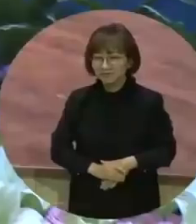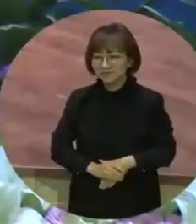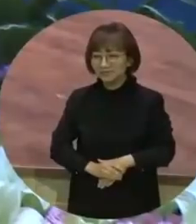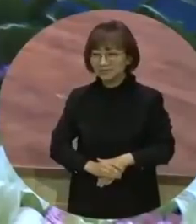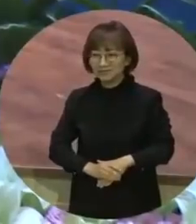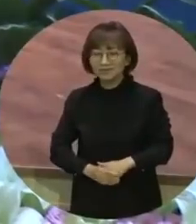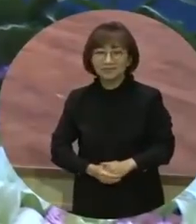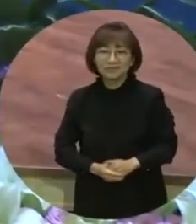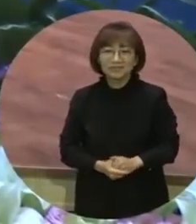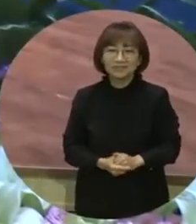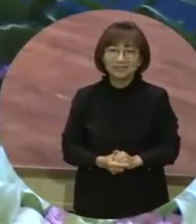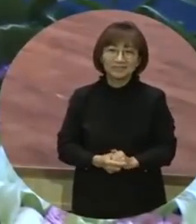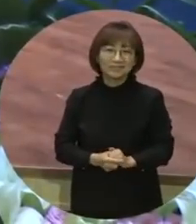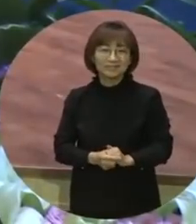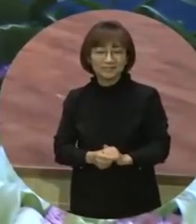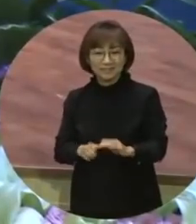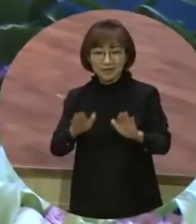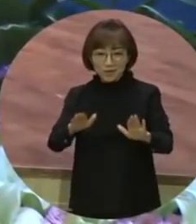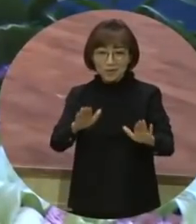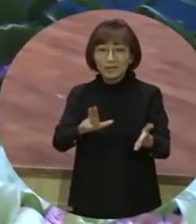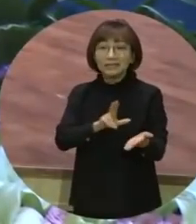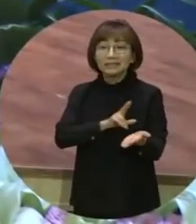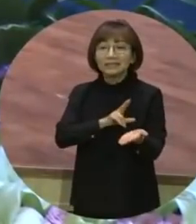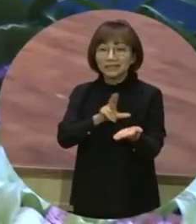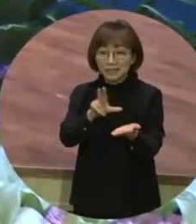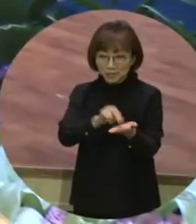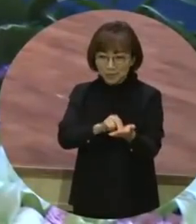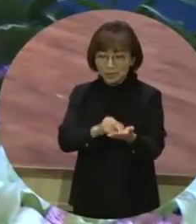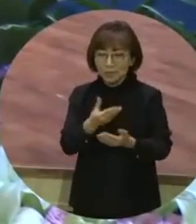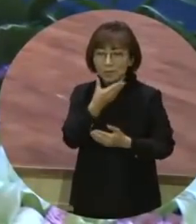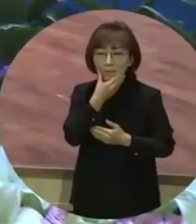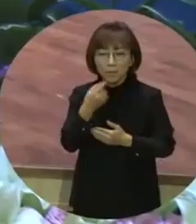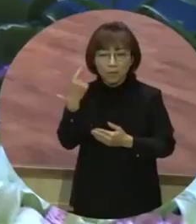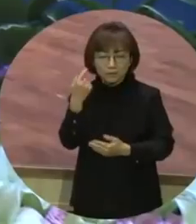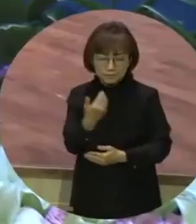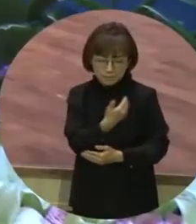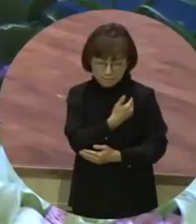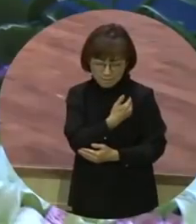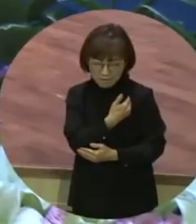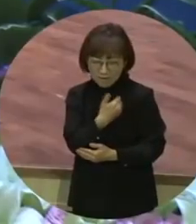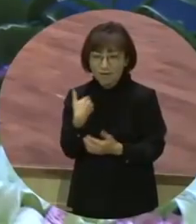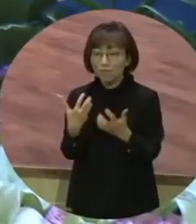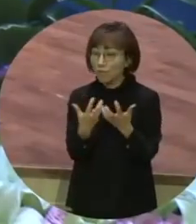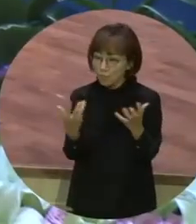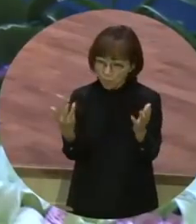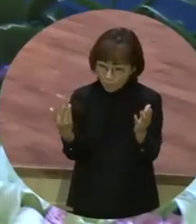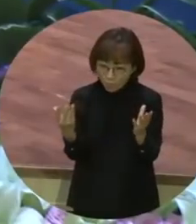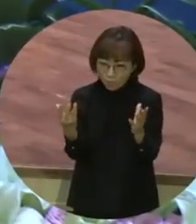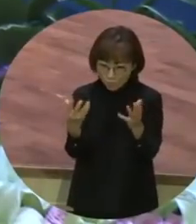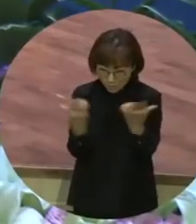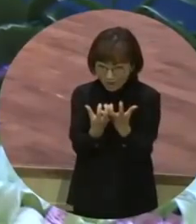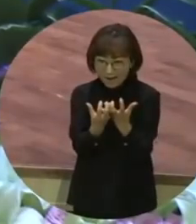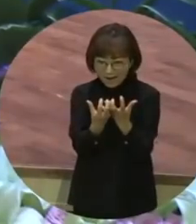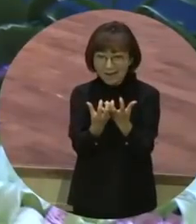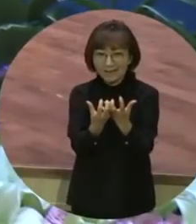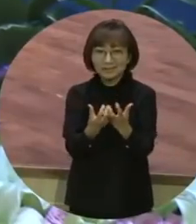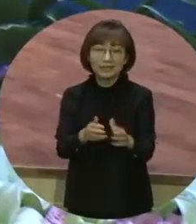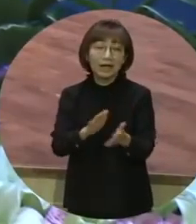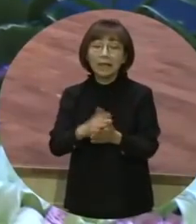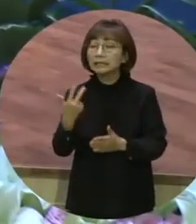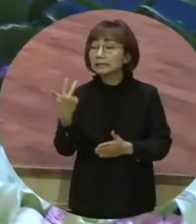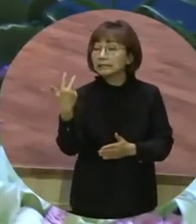이거 되는 말씀 가지고 복음 충만이란 제목으로 말씀을 드립니다. 지난 주간